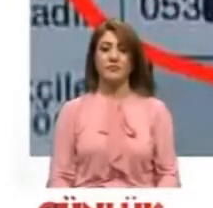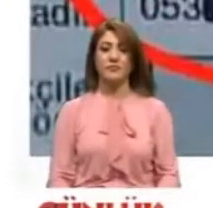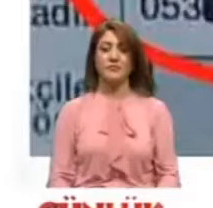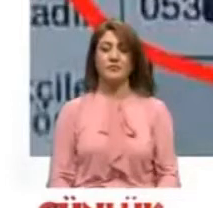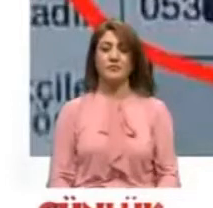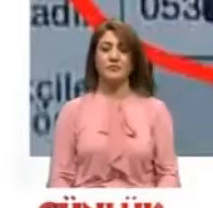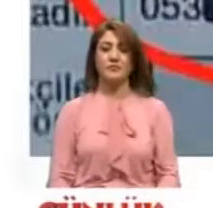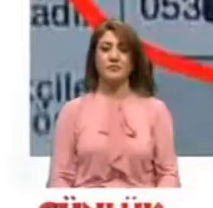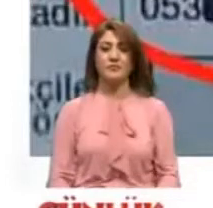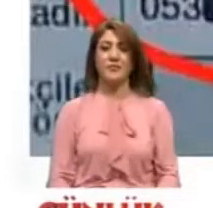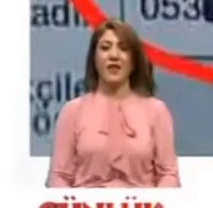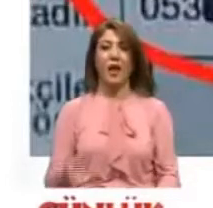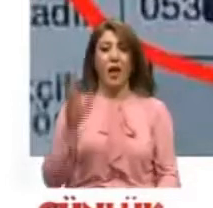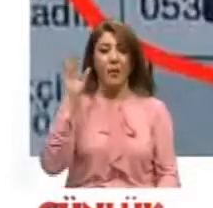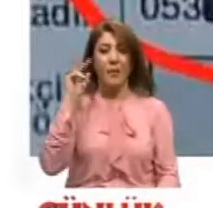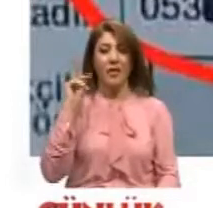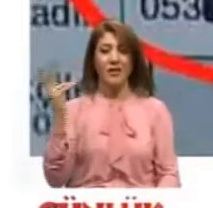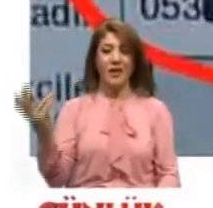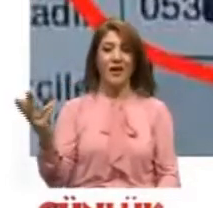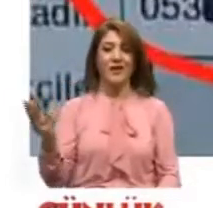Yetiştirmek üzere Amerikan